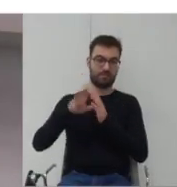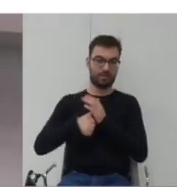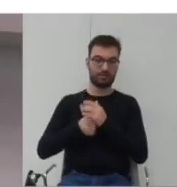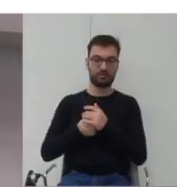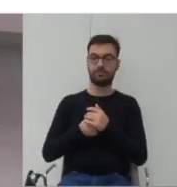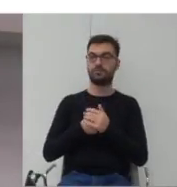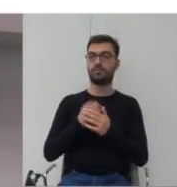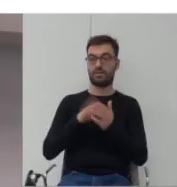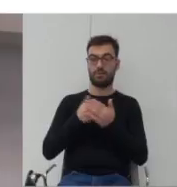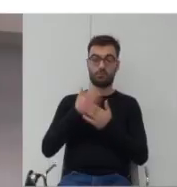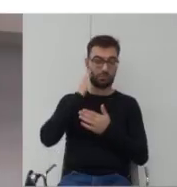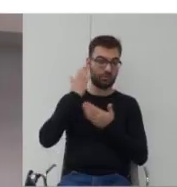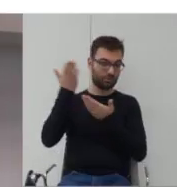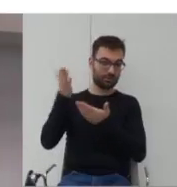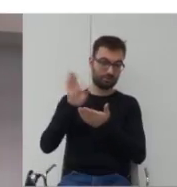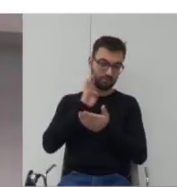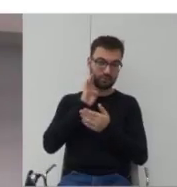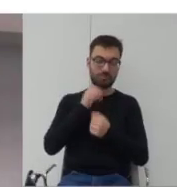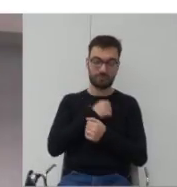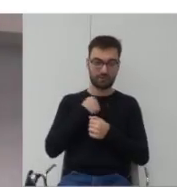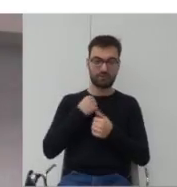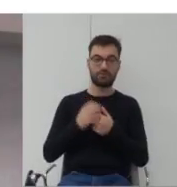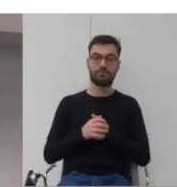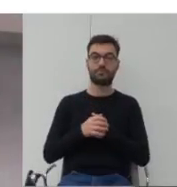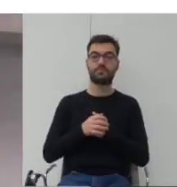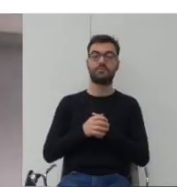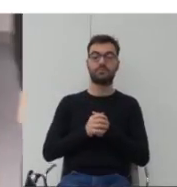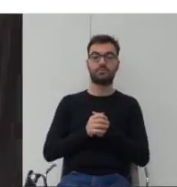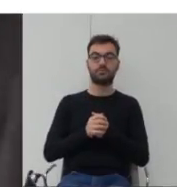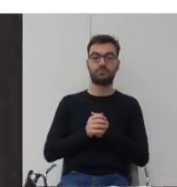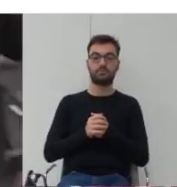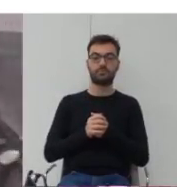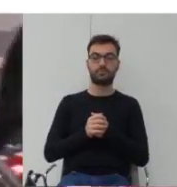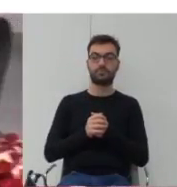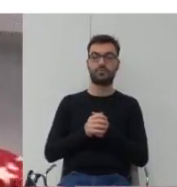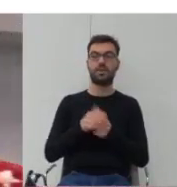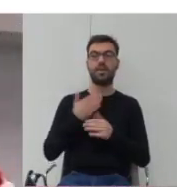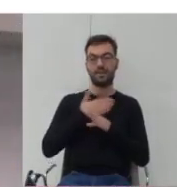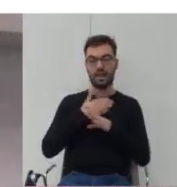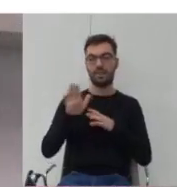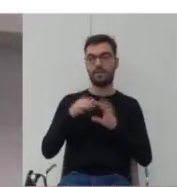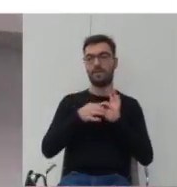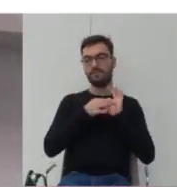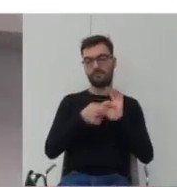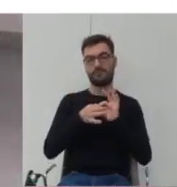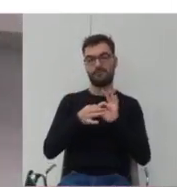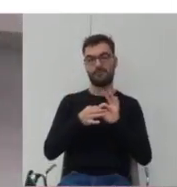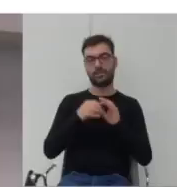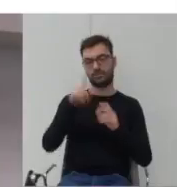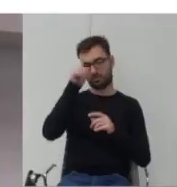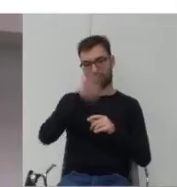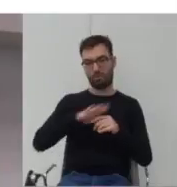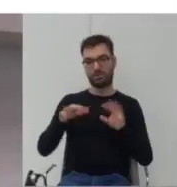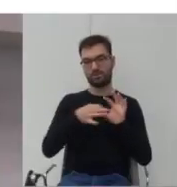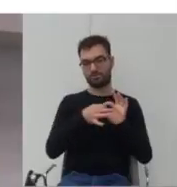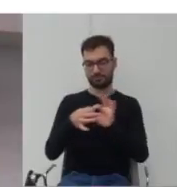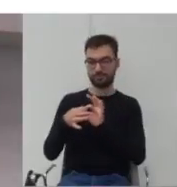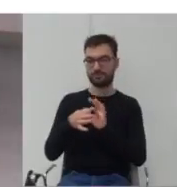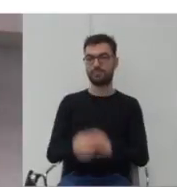jak w przypadku tego mieszkania w Warszawie, i utrzymywać więzi społeczne.